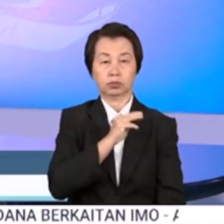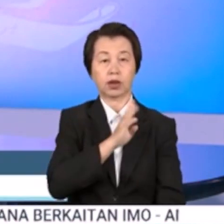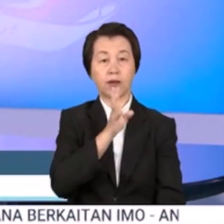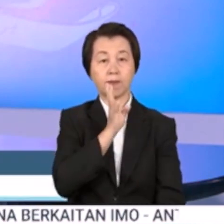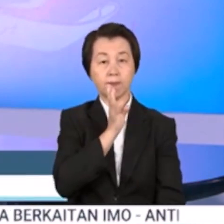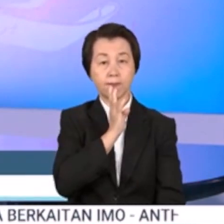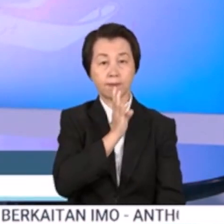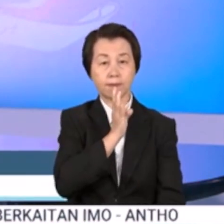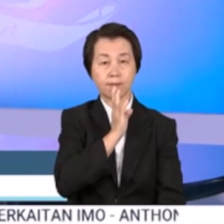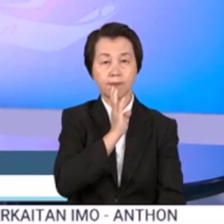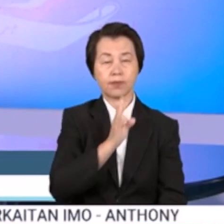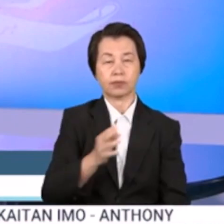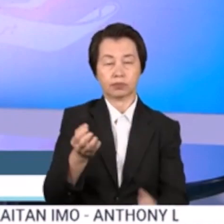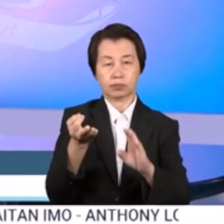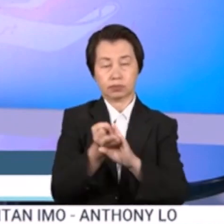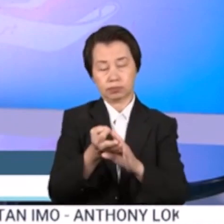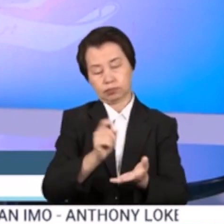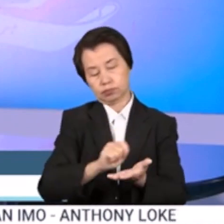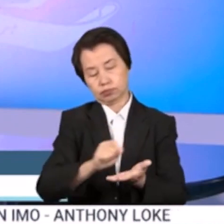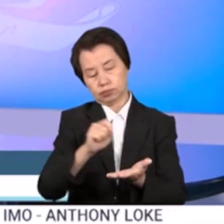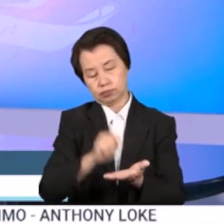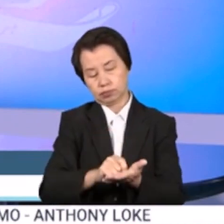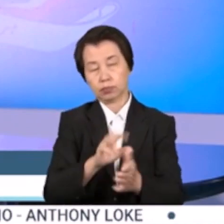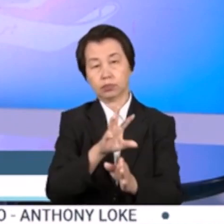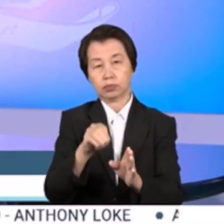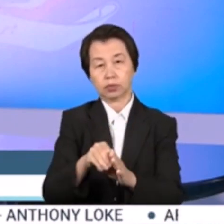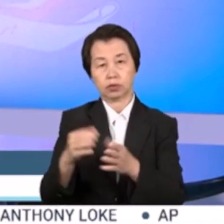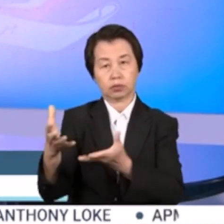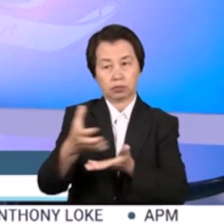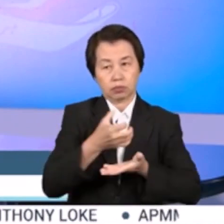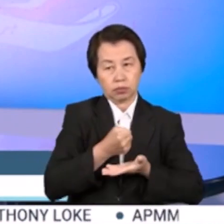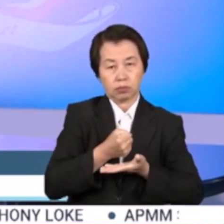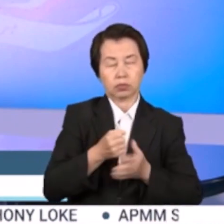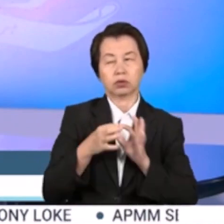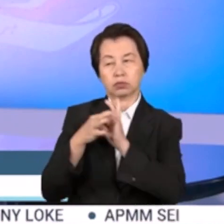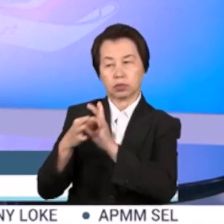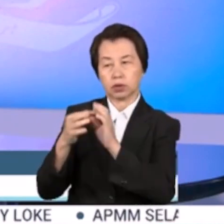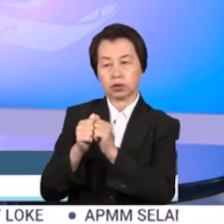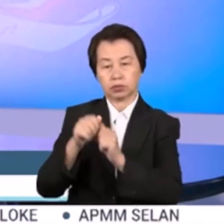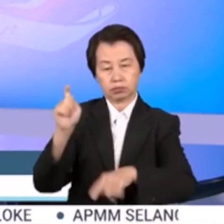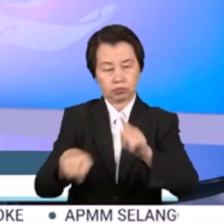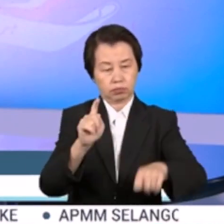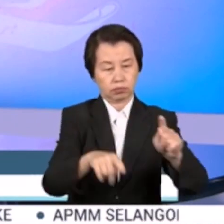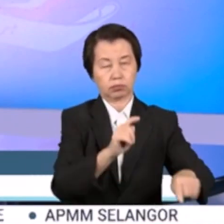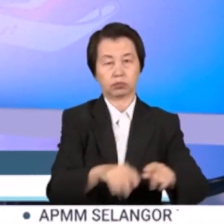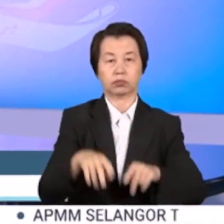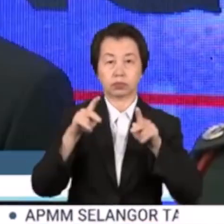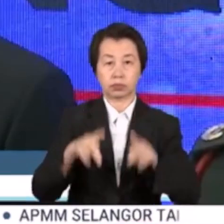Datuk Seri Muhammad Hassan, dokumen ditandatangan melibatkan perolehan dan kerjasama dengan pelbagai pihak.